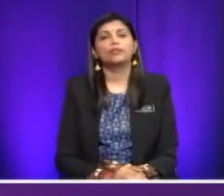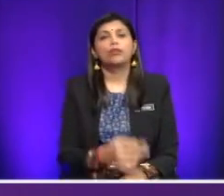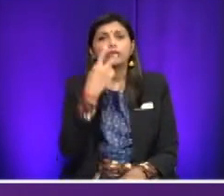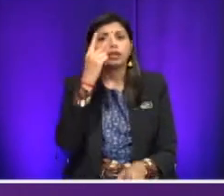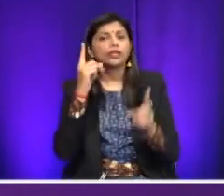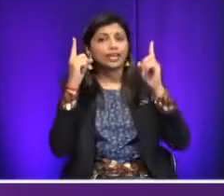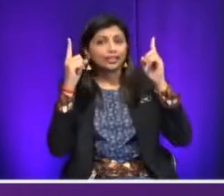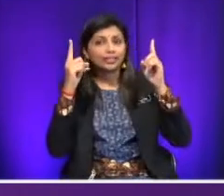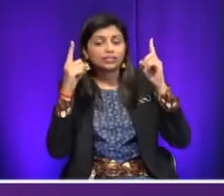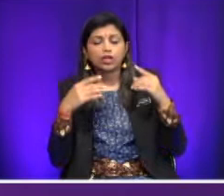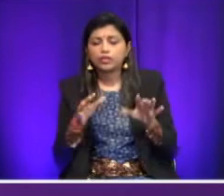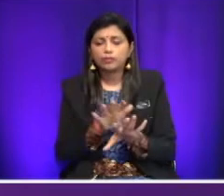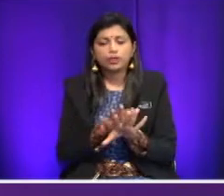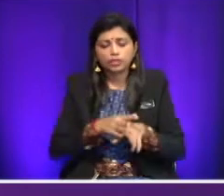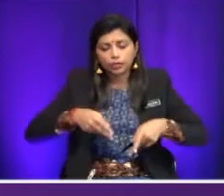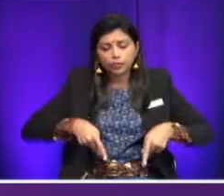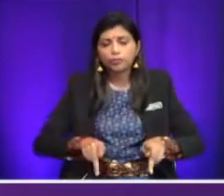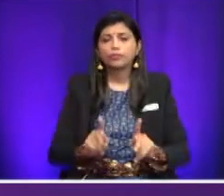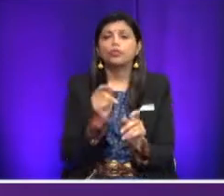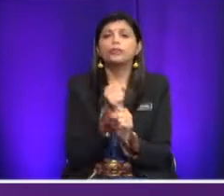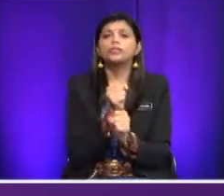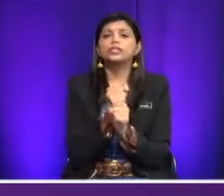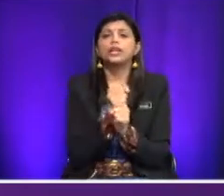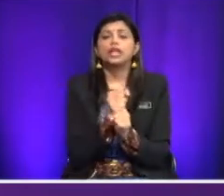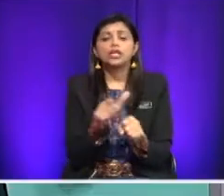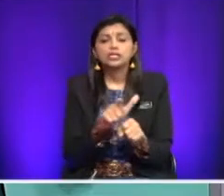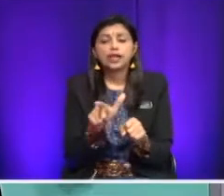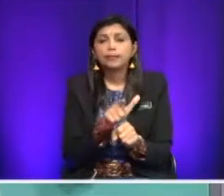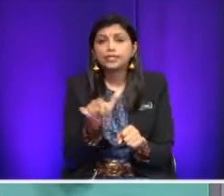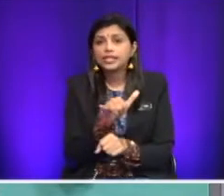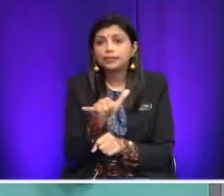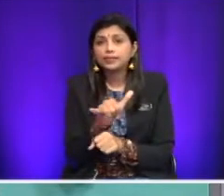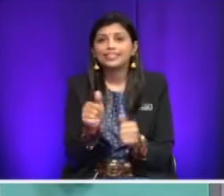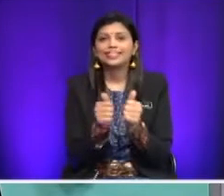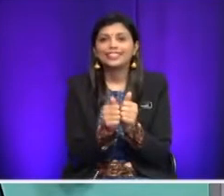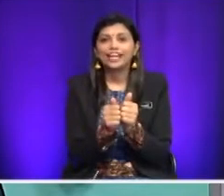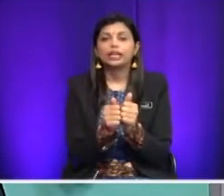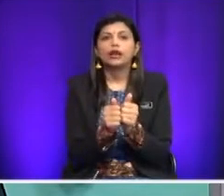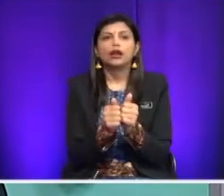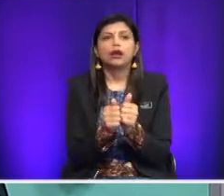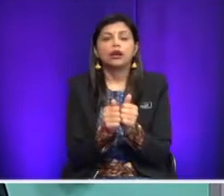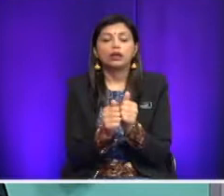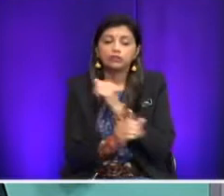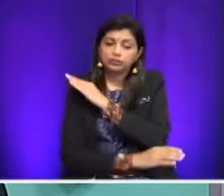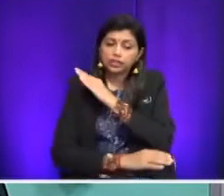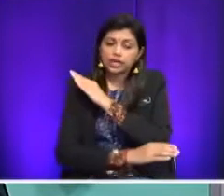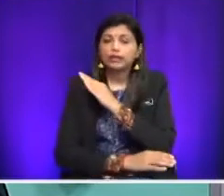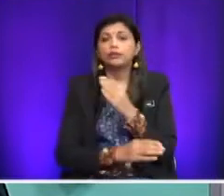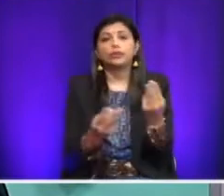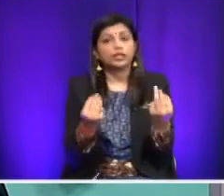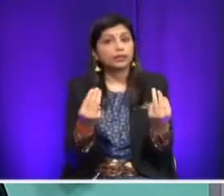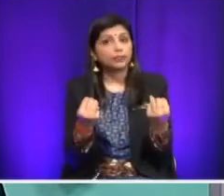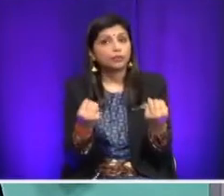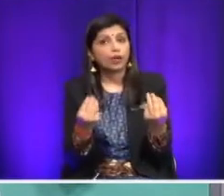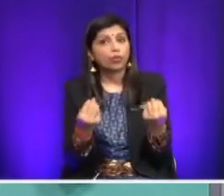peluang kerja yang luas lagi dengan dasar Indra seketik Mega Oke disini Dimana mereka butuhin aksi Ini contested